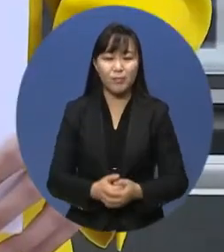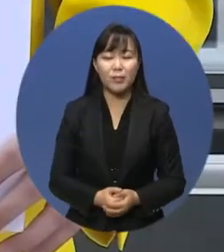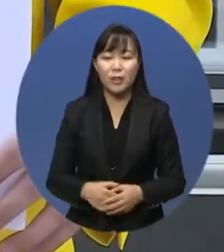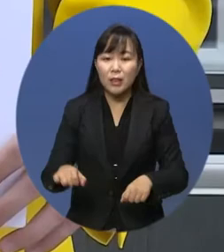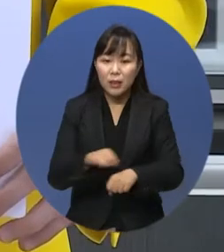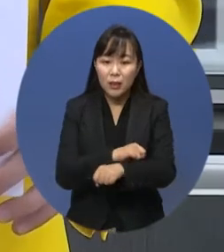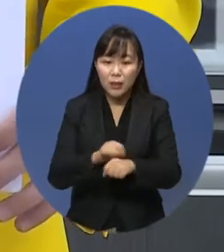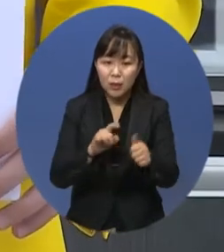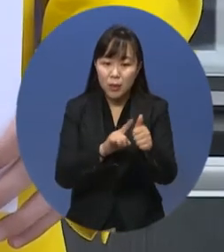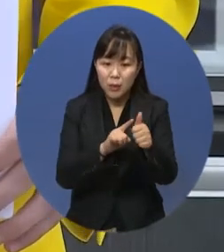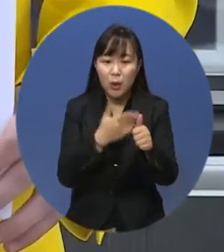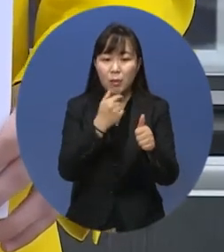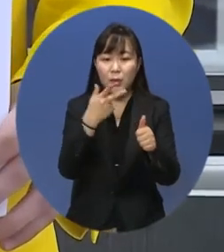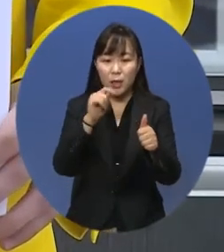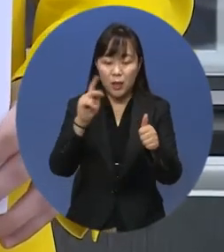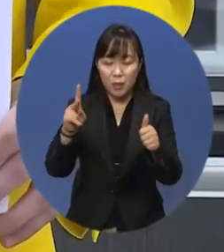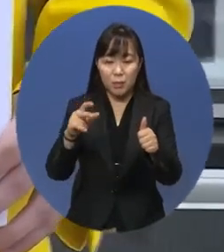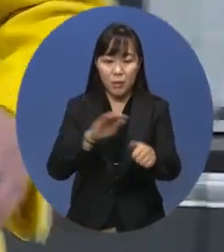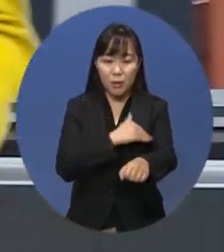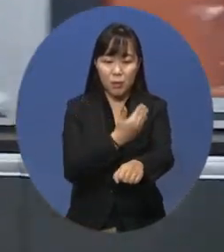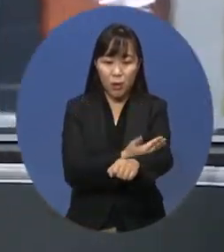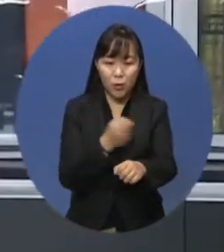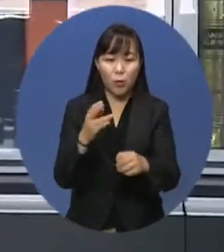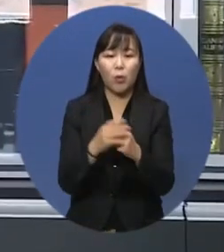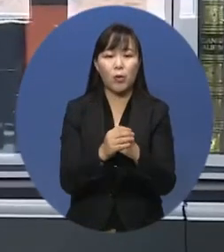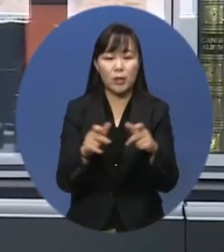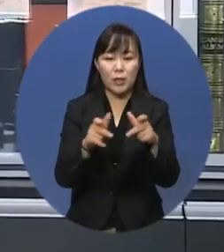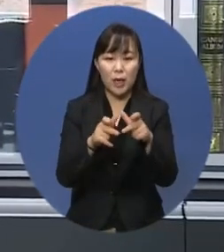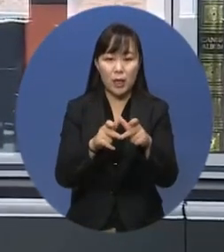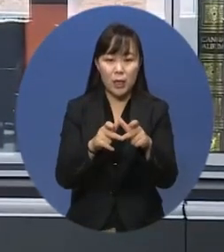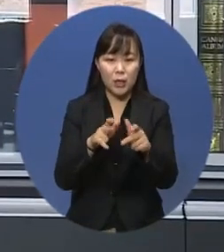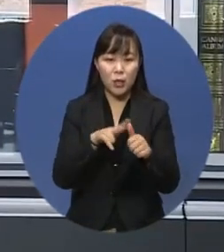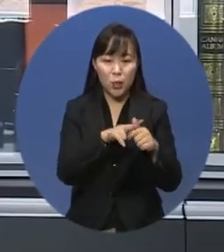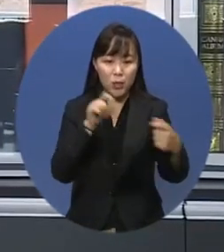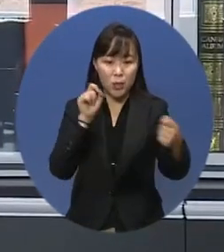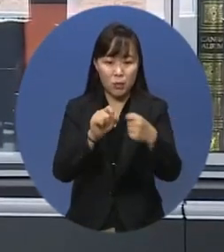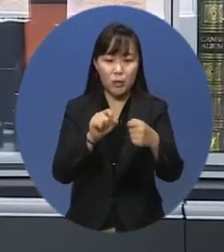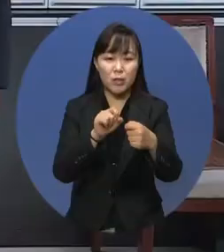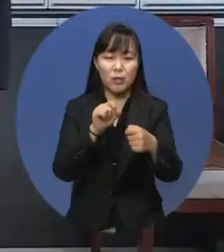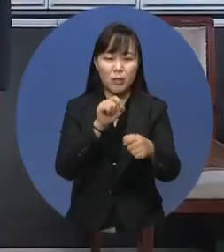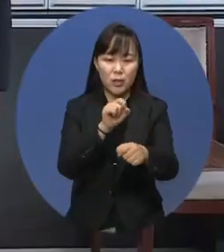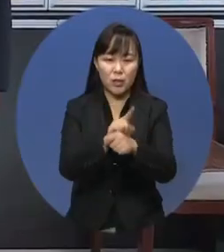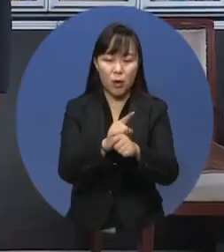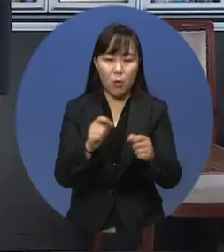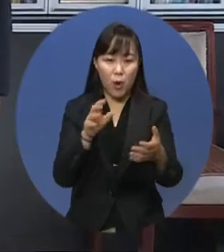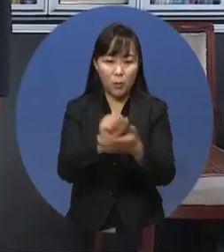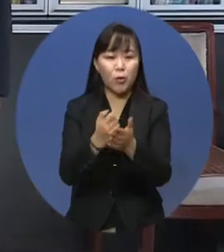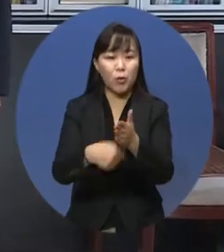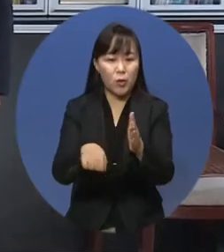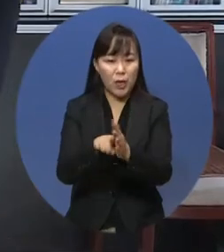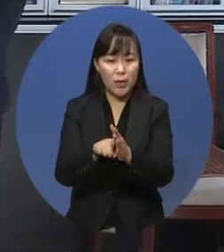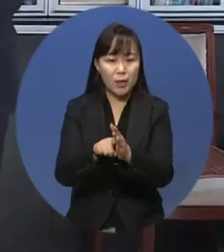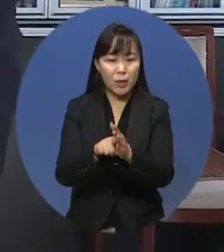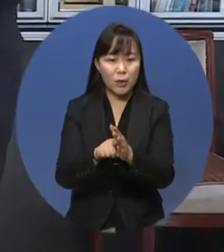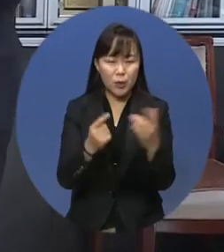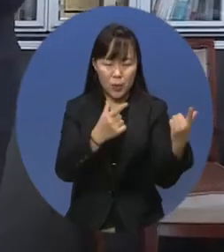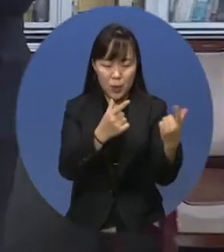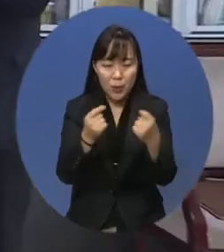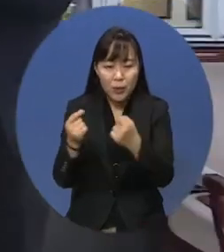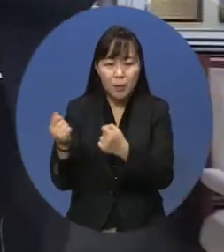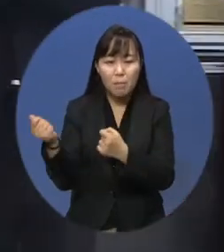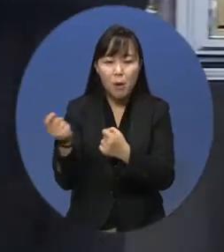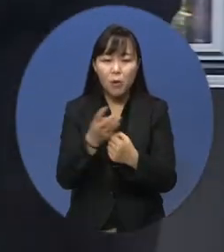특히 하동근은 복지TV 시청권과 장애인의 정보 접근성 확보를 위해 단일 채널 번호 만들기